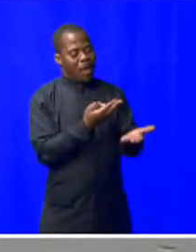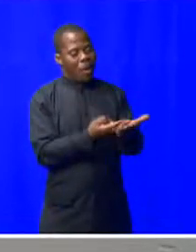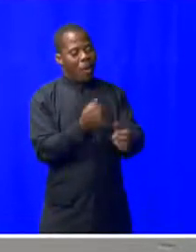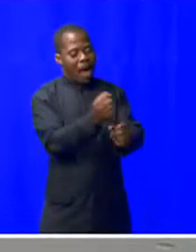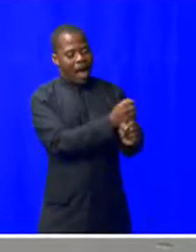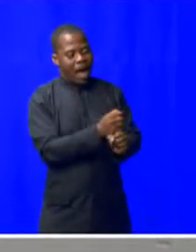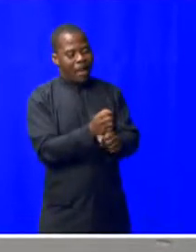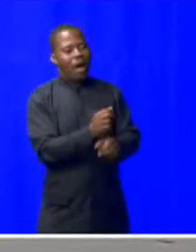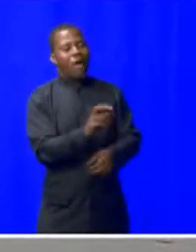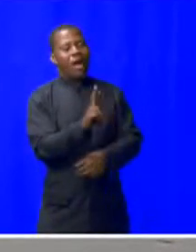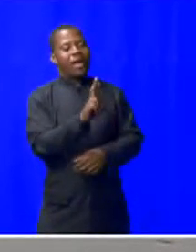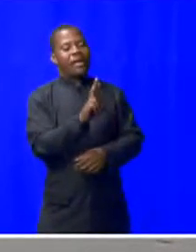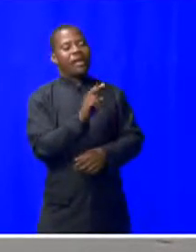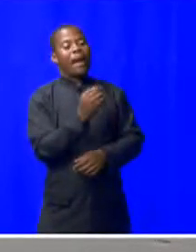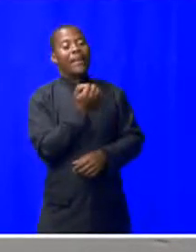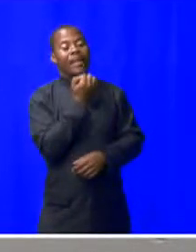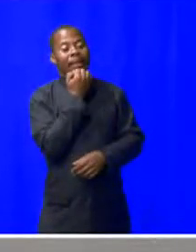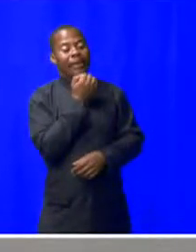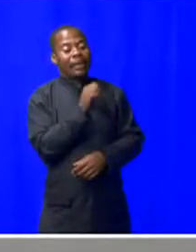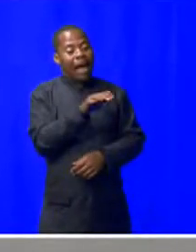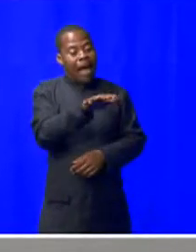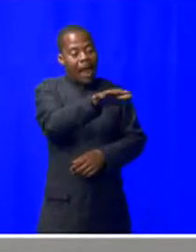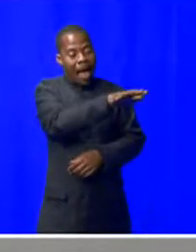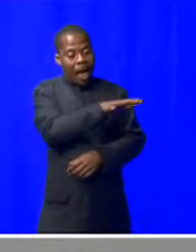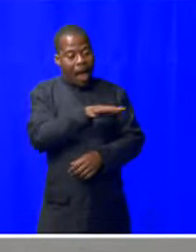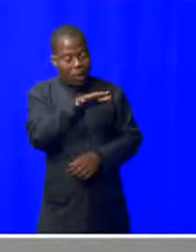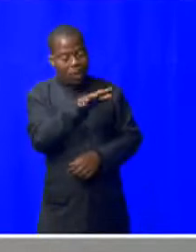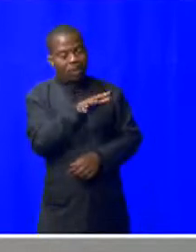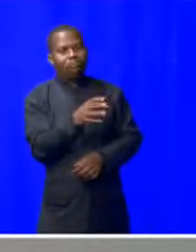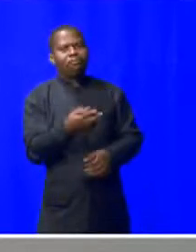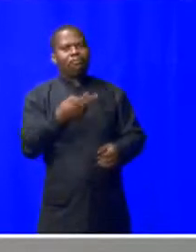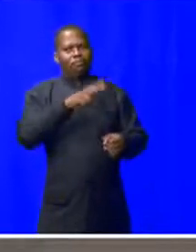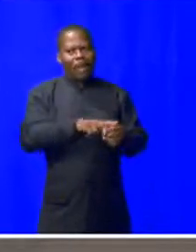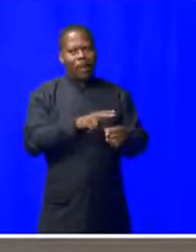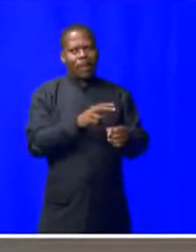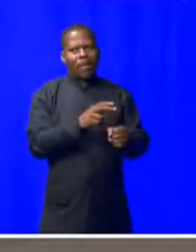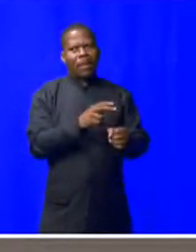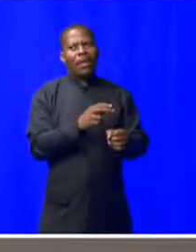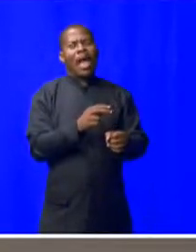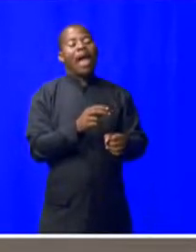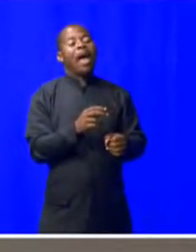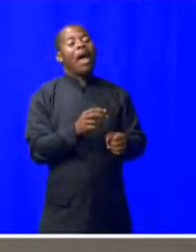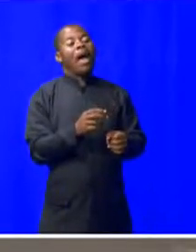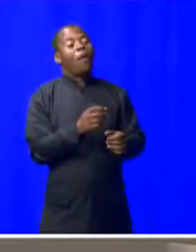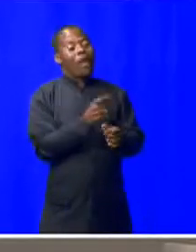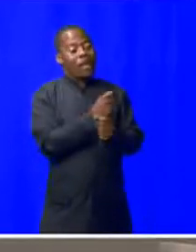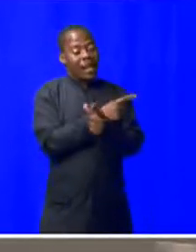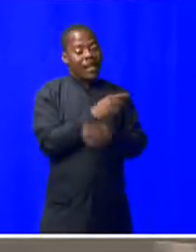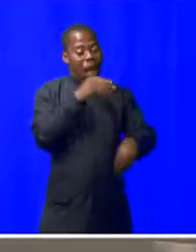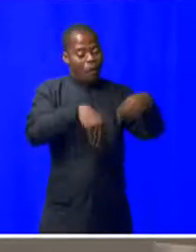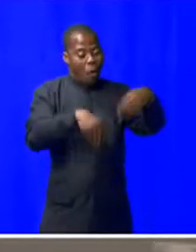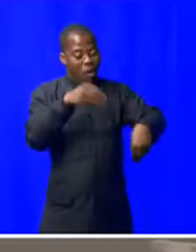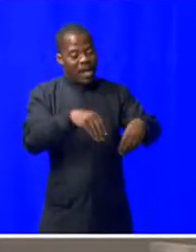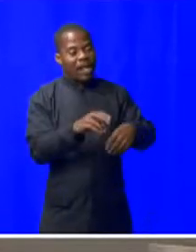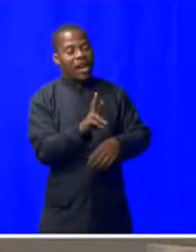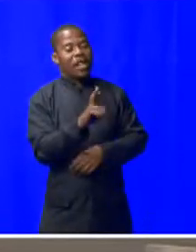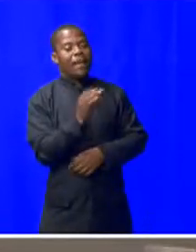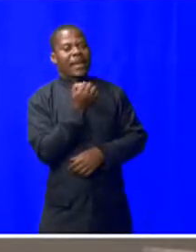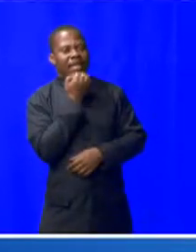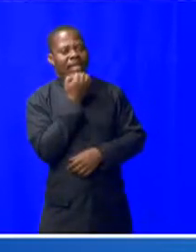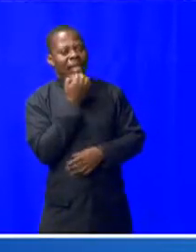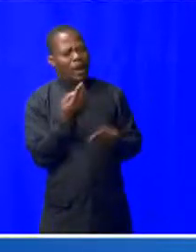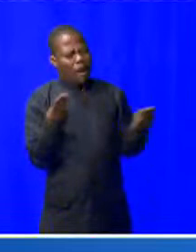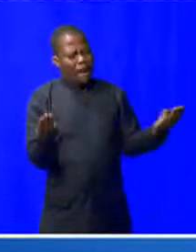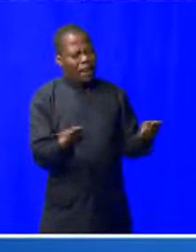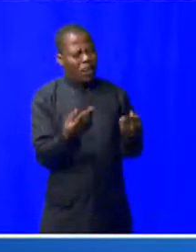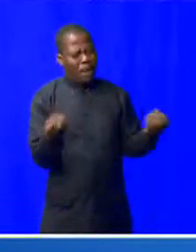Sitfulela wona sibonile sifundza sakaManzini si leader nge-voter turnout ku-special voting Nelisiwe